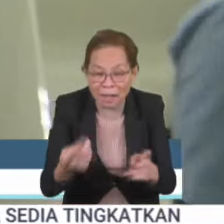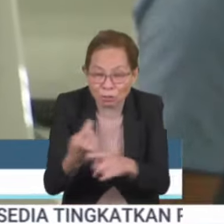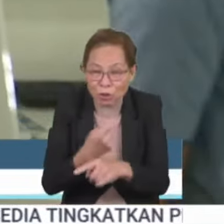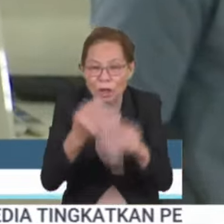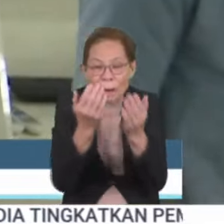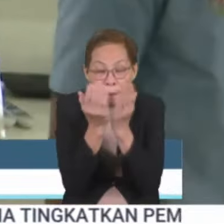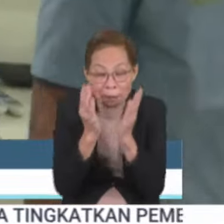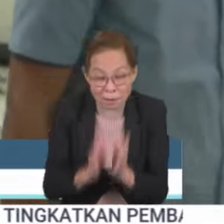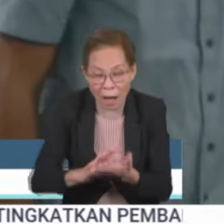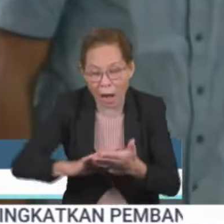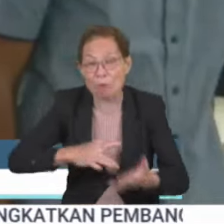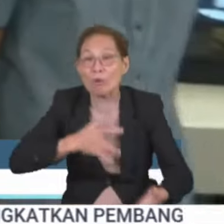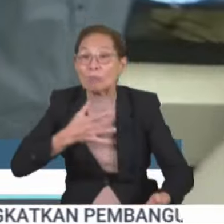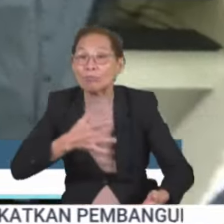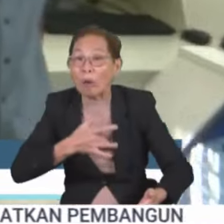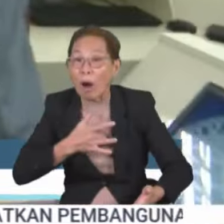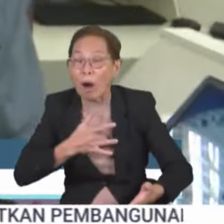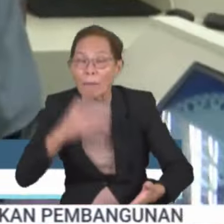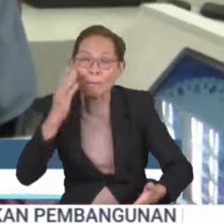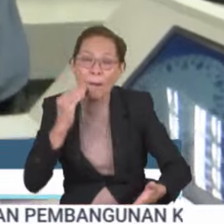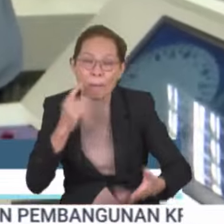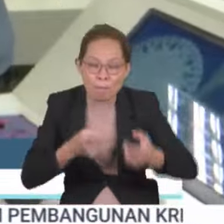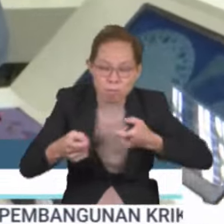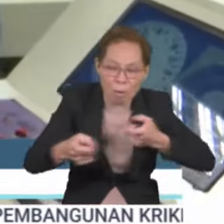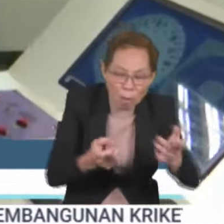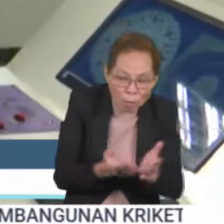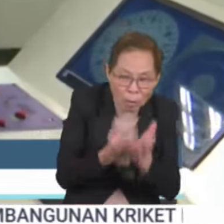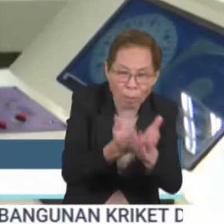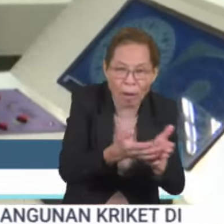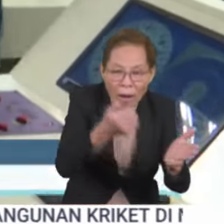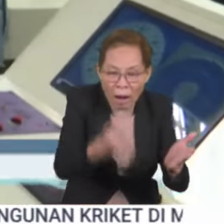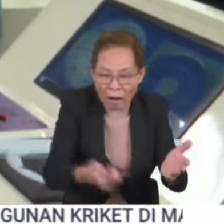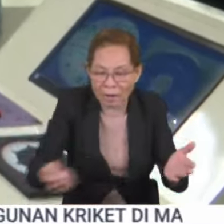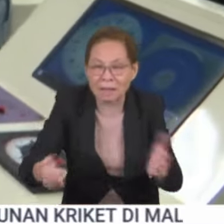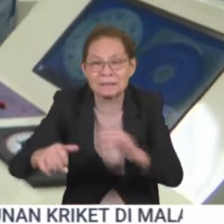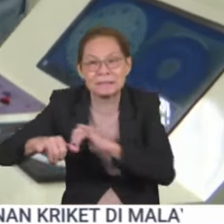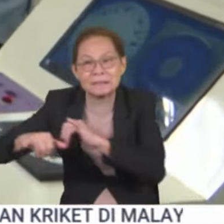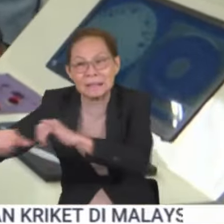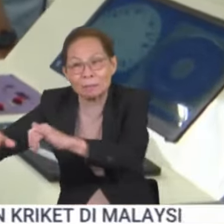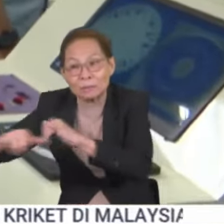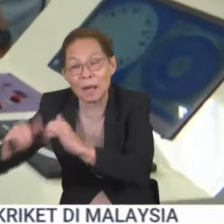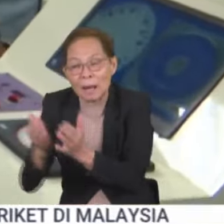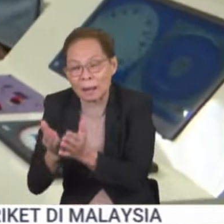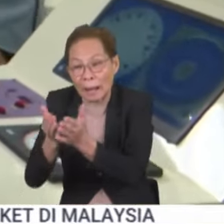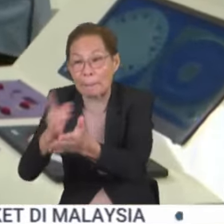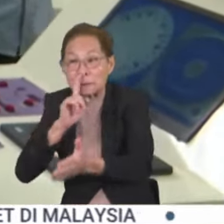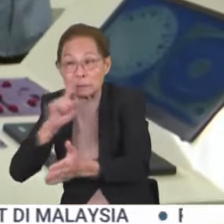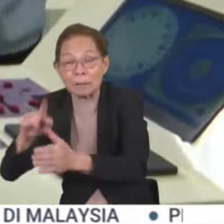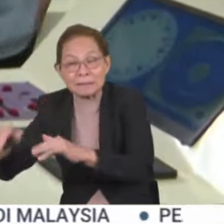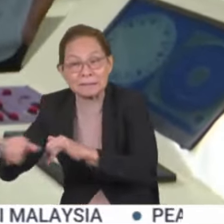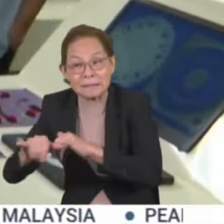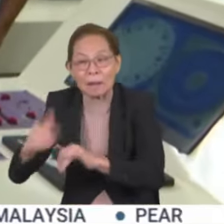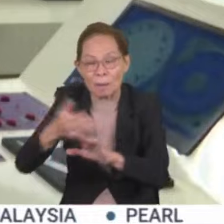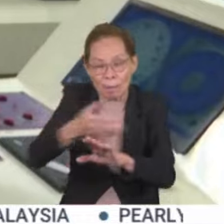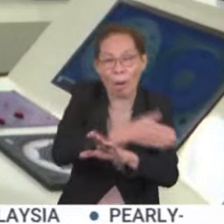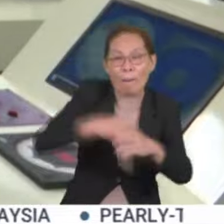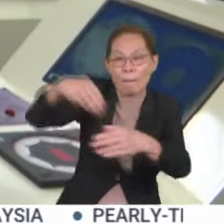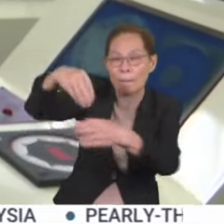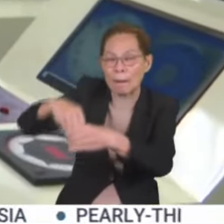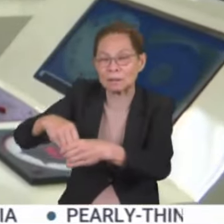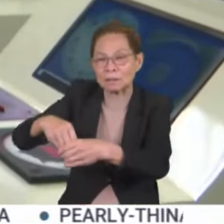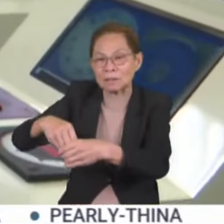merasai pengalaman mengendalikan kapal dengan peralatan yang digunakan sama seperti mana kapal sebenar sebelum mereka